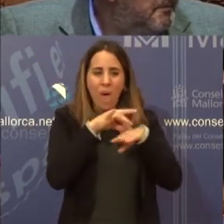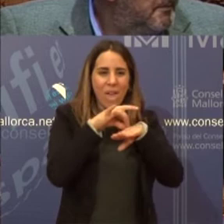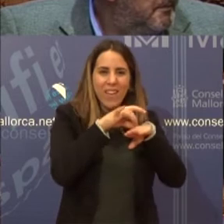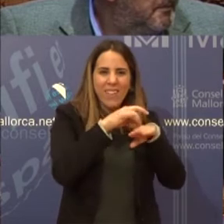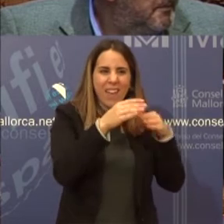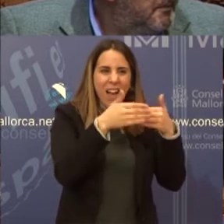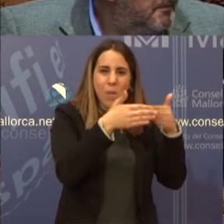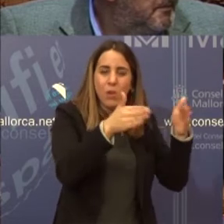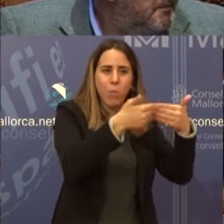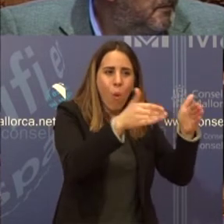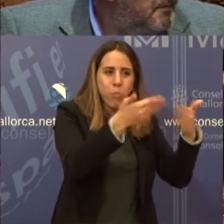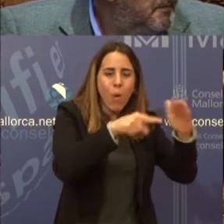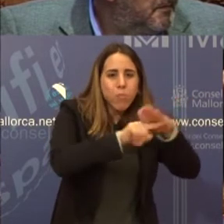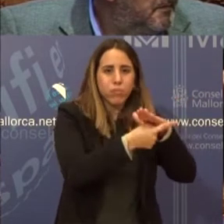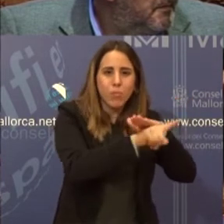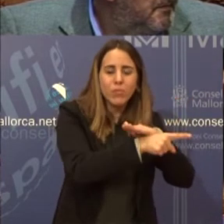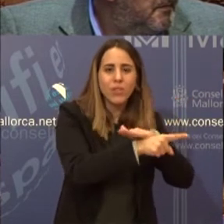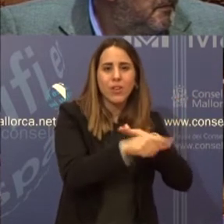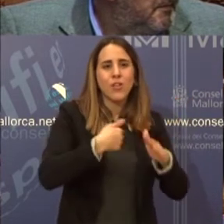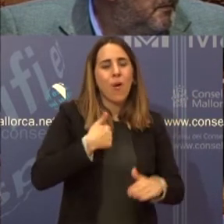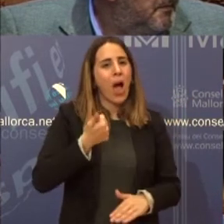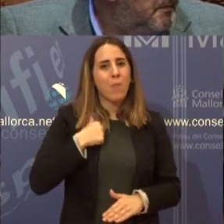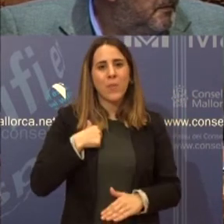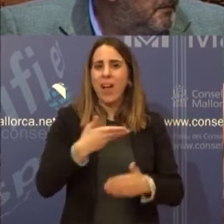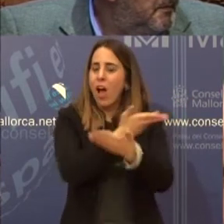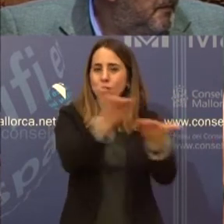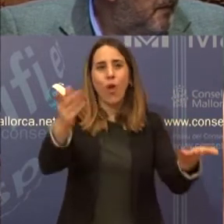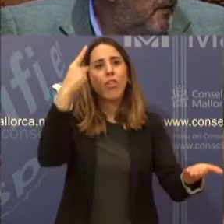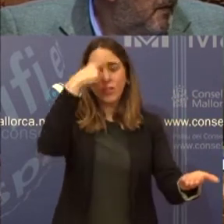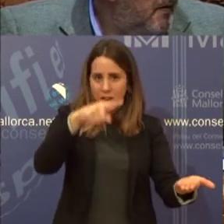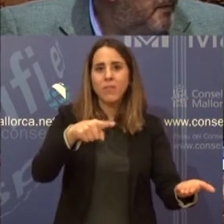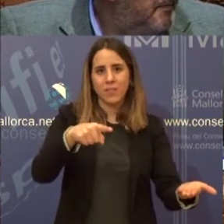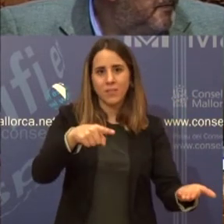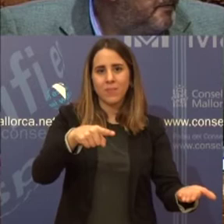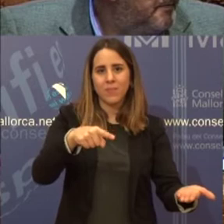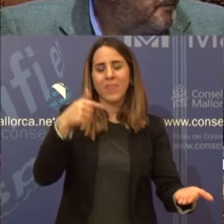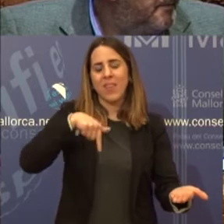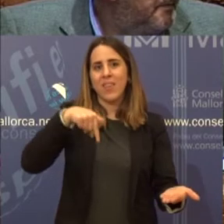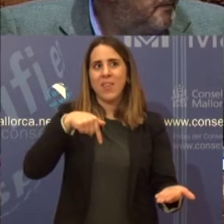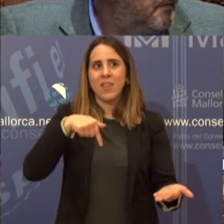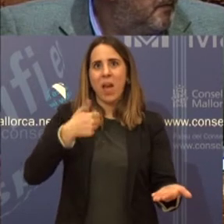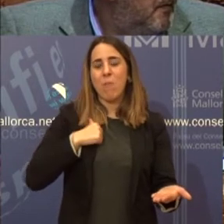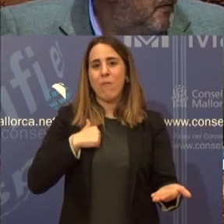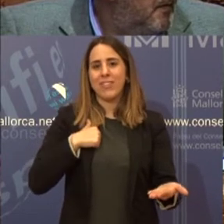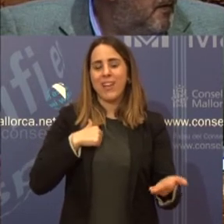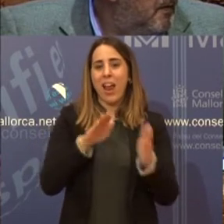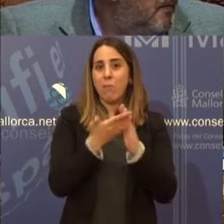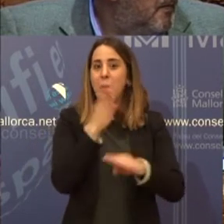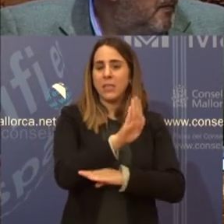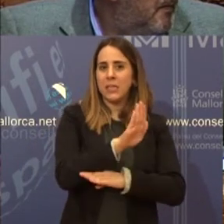portes i volia aprofitar perquè tothom ho sapigués, que la veritat que, a part de presentar el llibre aquí, que és un